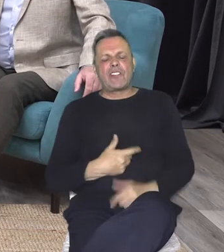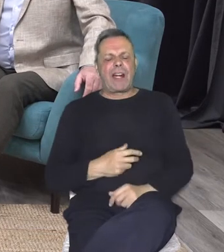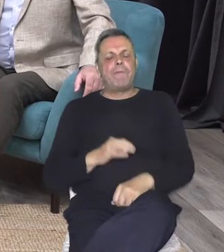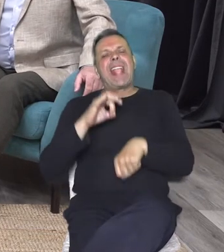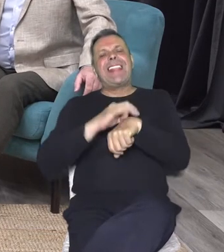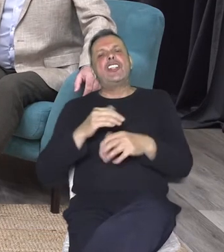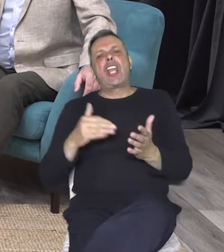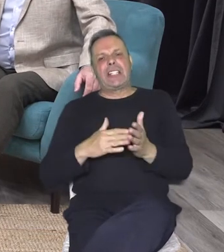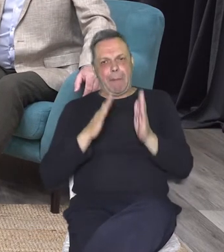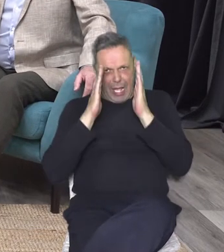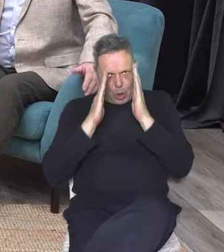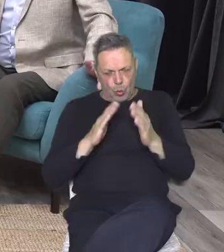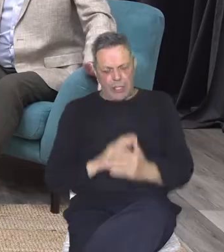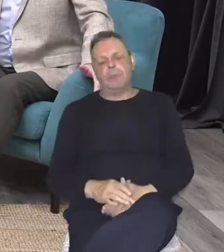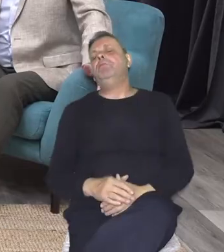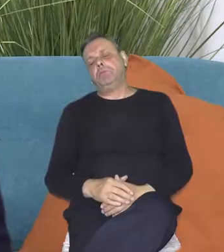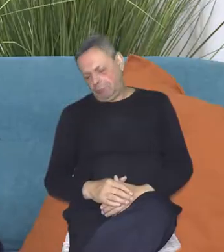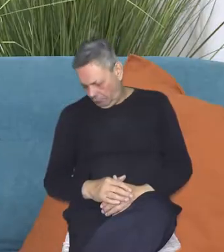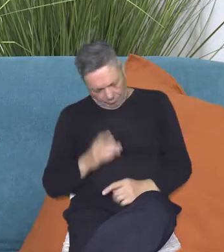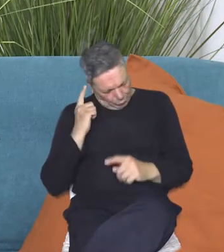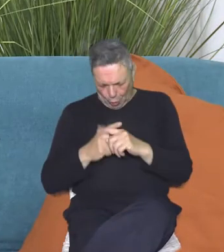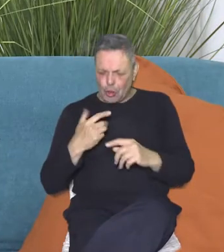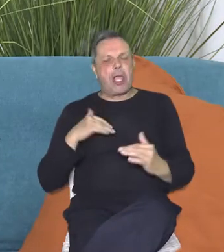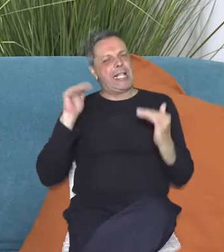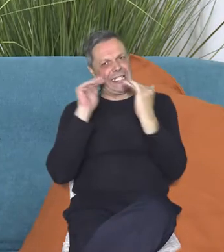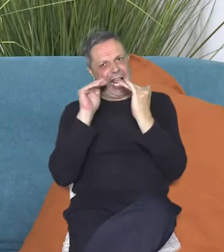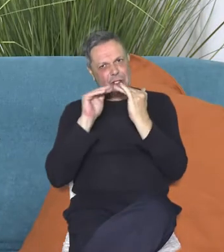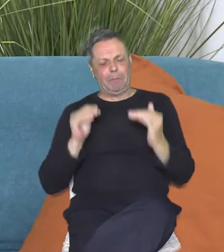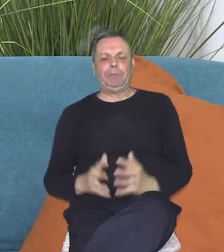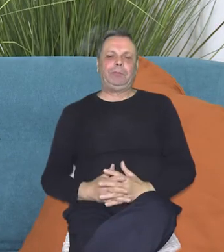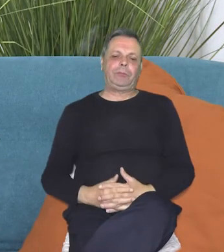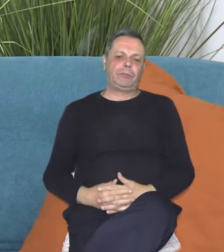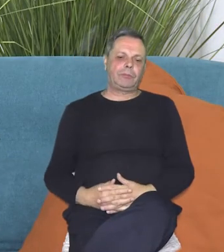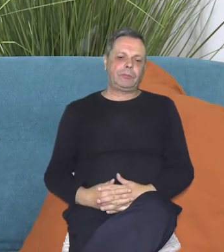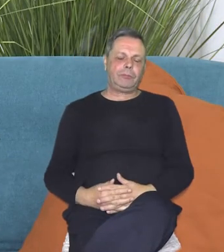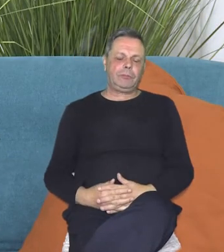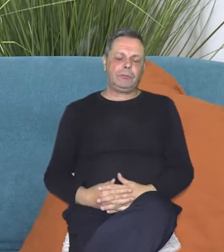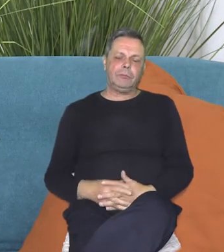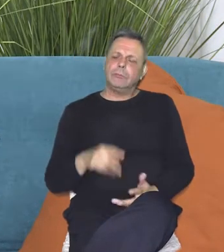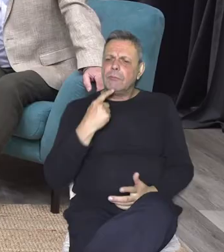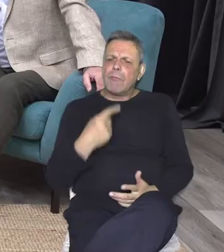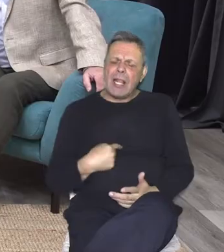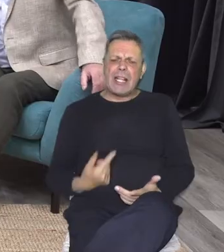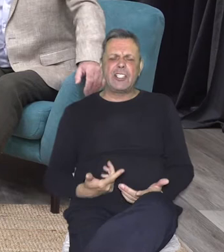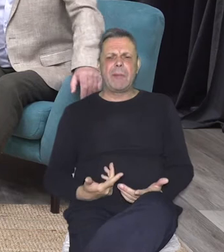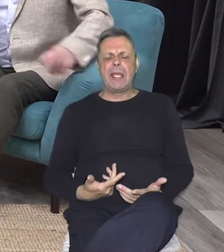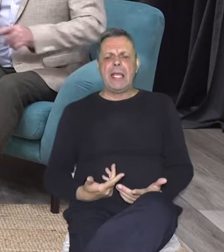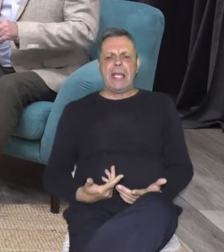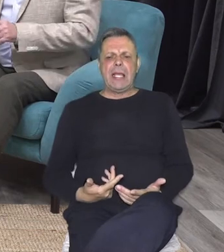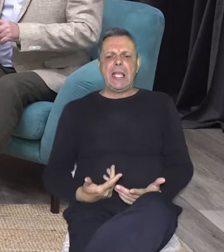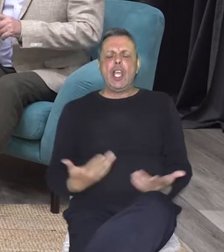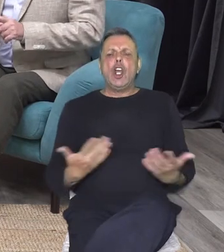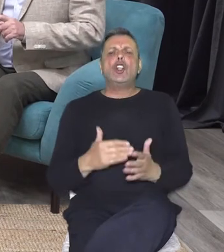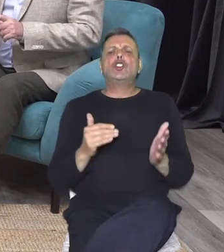liječnike slušati. Je, to sigurno. To je jedini put da se dođe do zdravlja. Slažem, apsolutno, slažem se s vama. Recite mi, dali ste